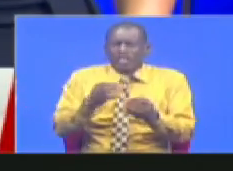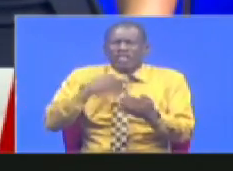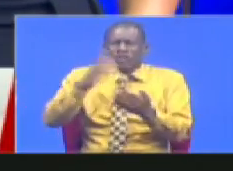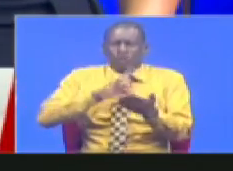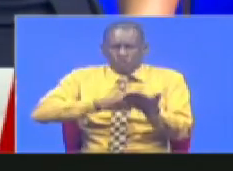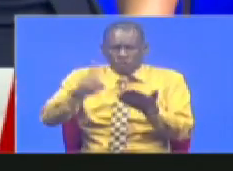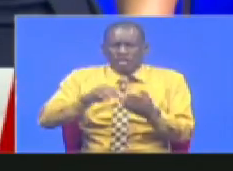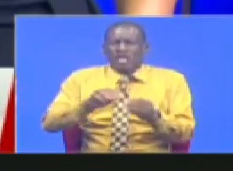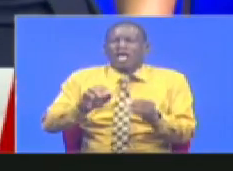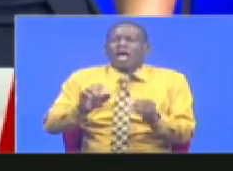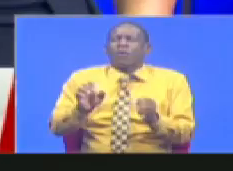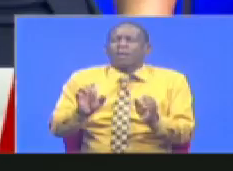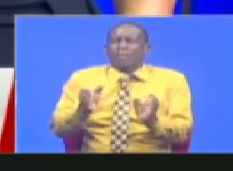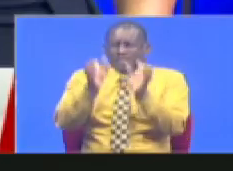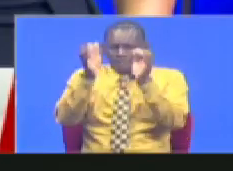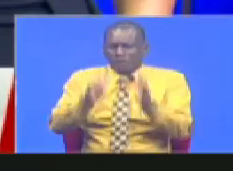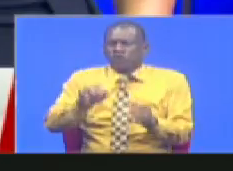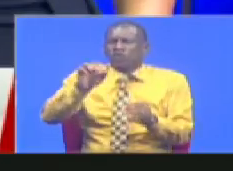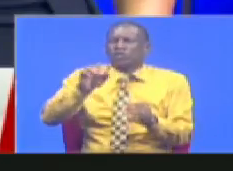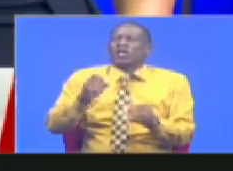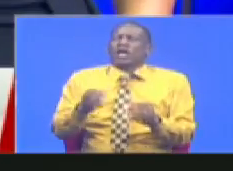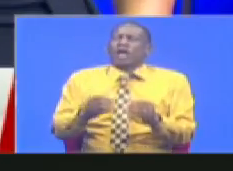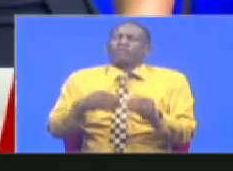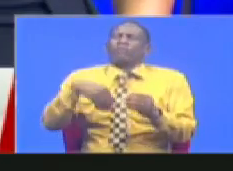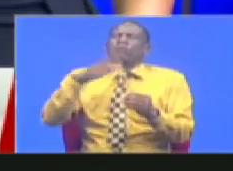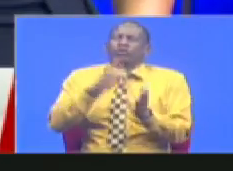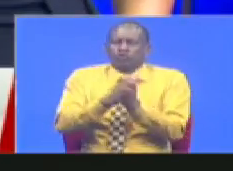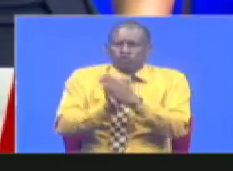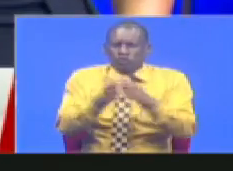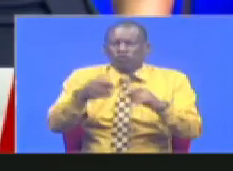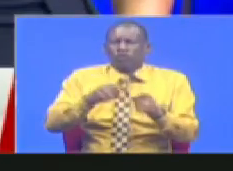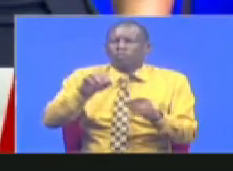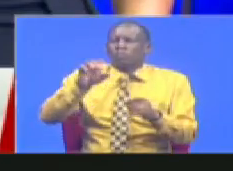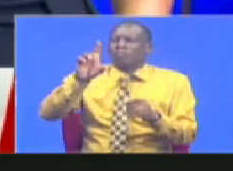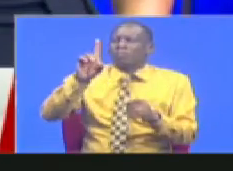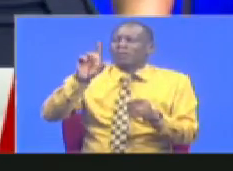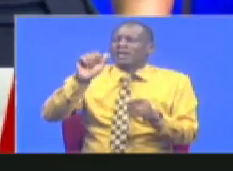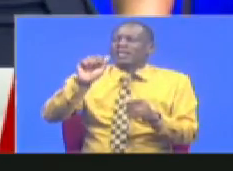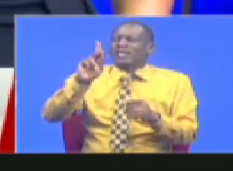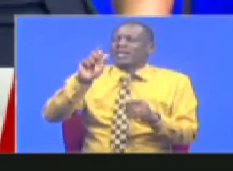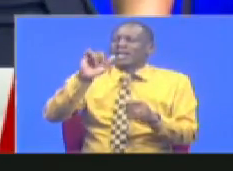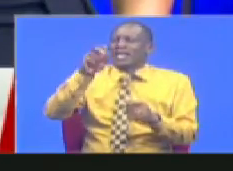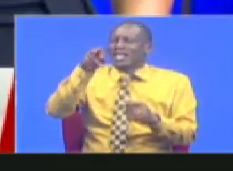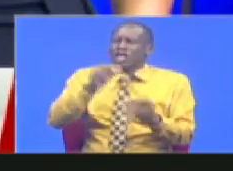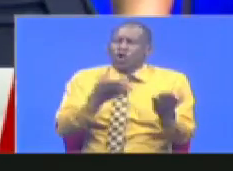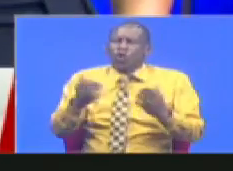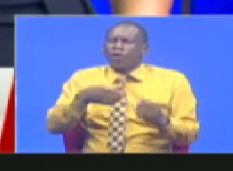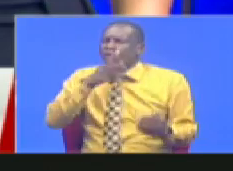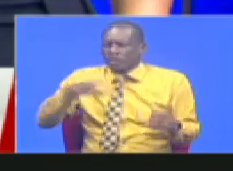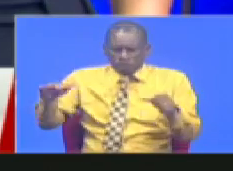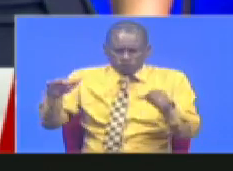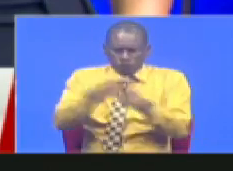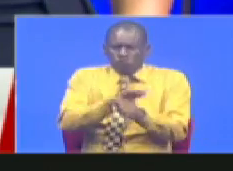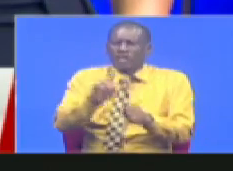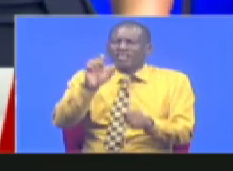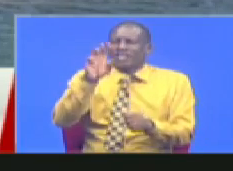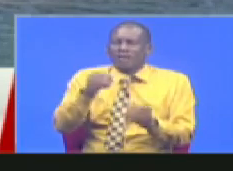Mohamed ndio kwanza amerejea kutoka bwawa la Ndakaini ambako maji yamejaa pomoni huku kukiwa na tahadhari kutokea mafuriko wakati